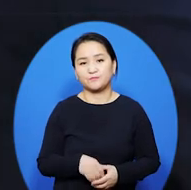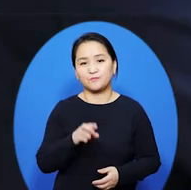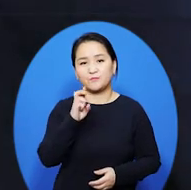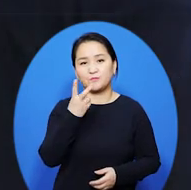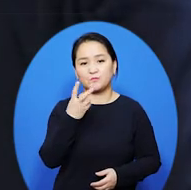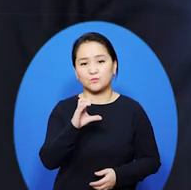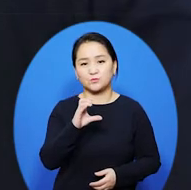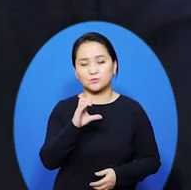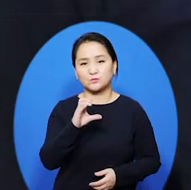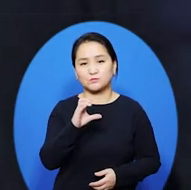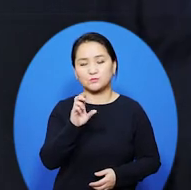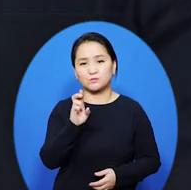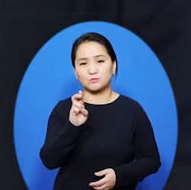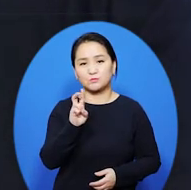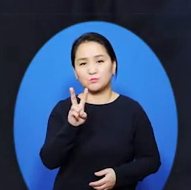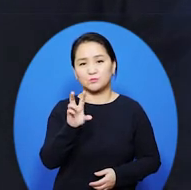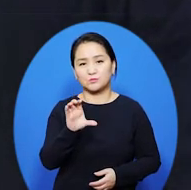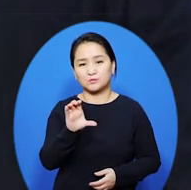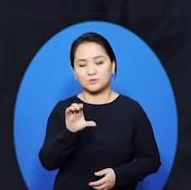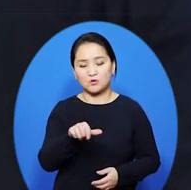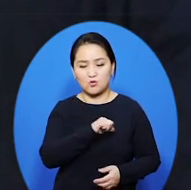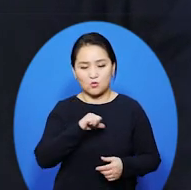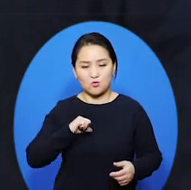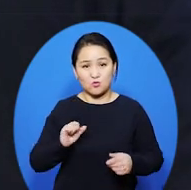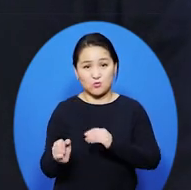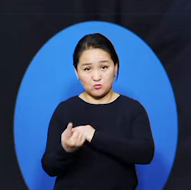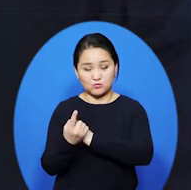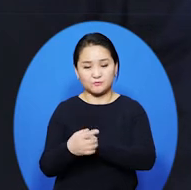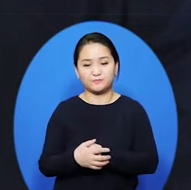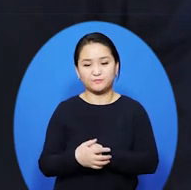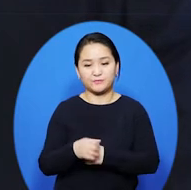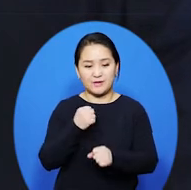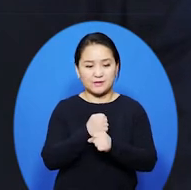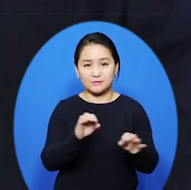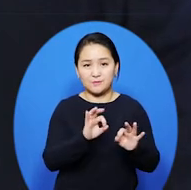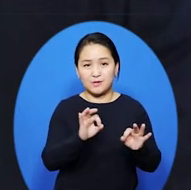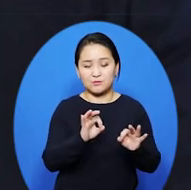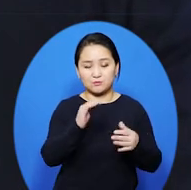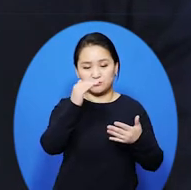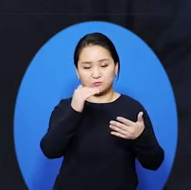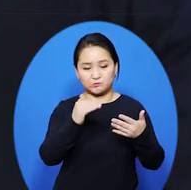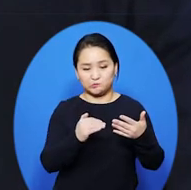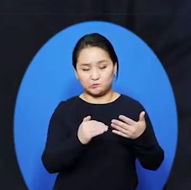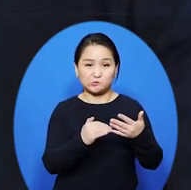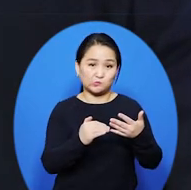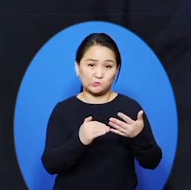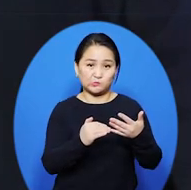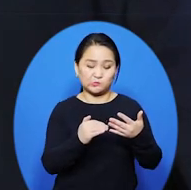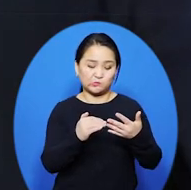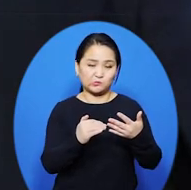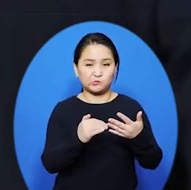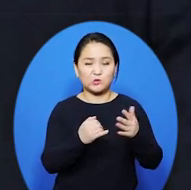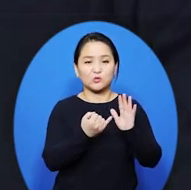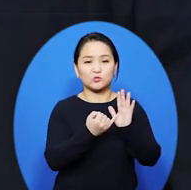юм бүссийн танад үүргийн өөрийн онцлог байх шиг байна тийм үү? Ажилгүйдлийн төвшин бас бага байна.